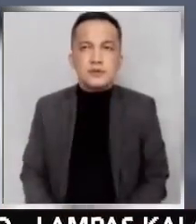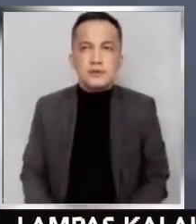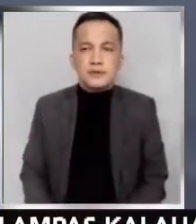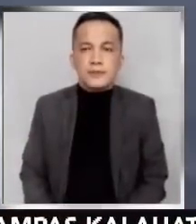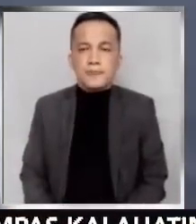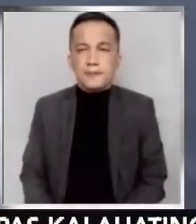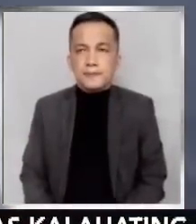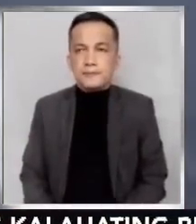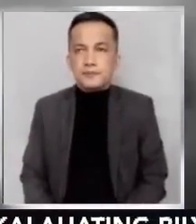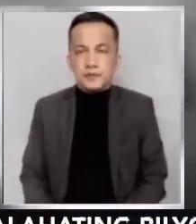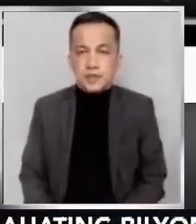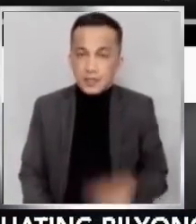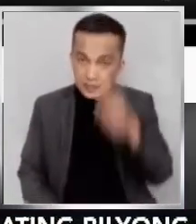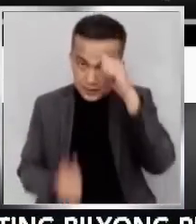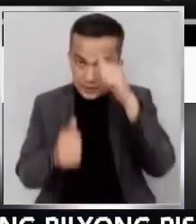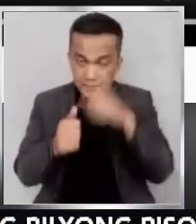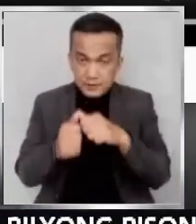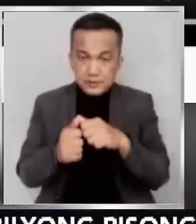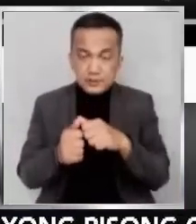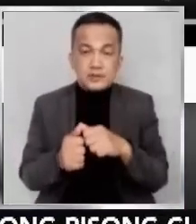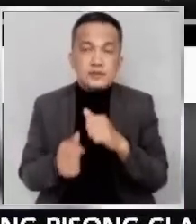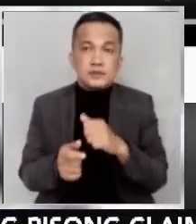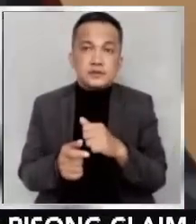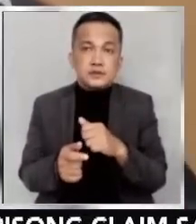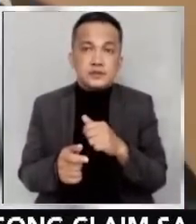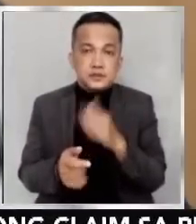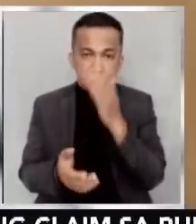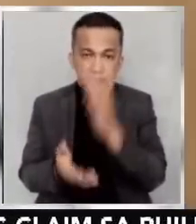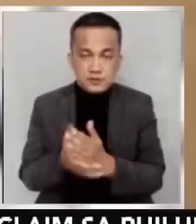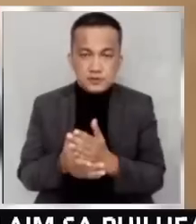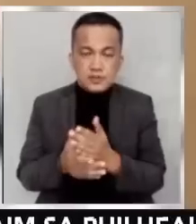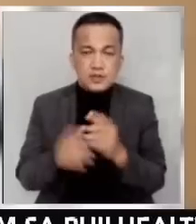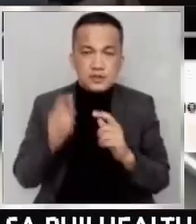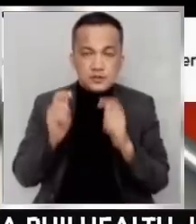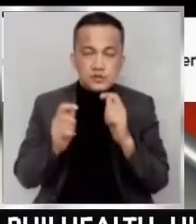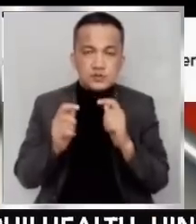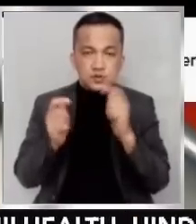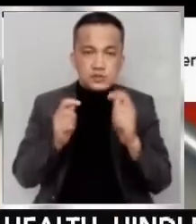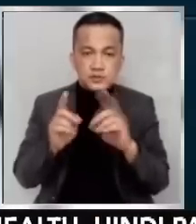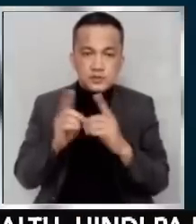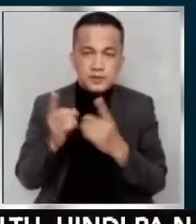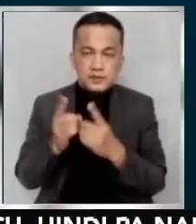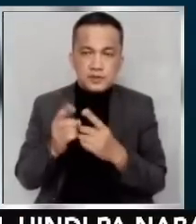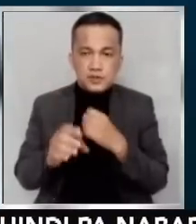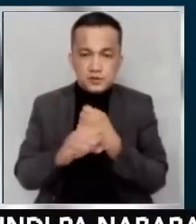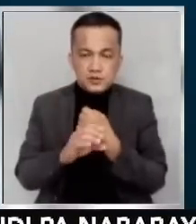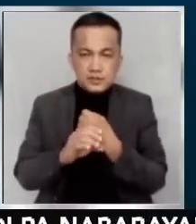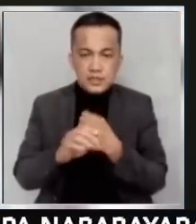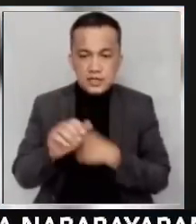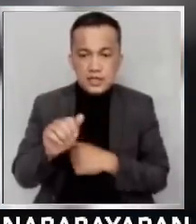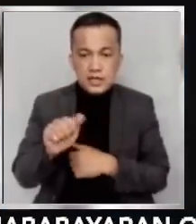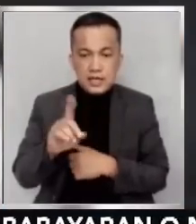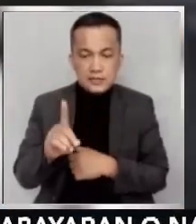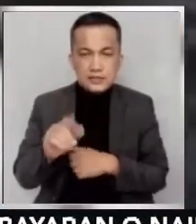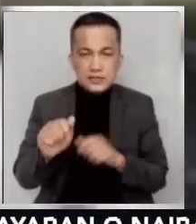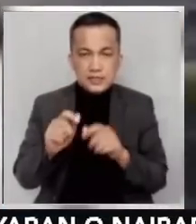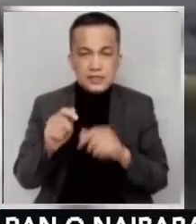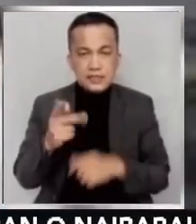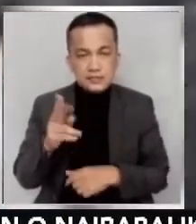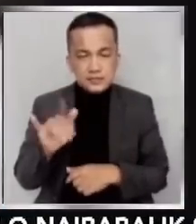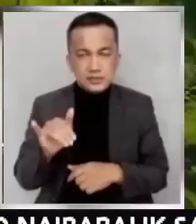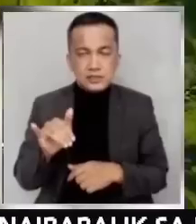Kung matatandaan, tinuldukan ng Tourism Department ang kontrata sa ad agency na gumawa ng video na nabistong may mga kuha